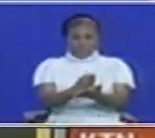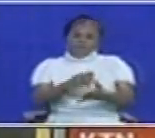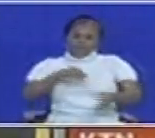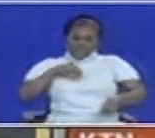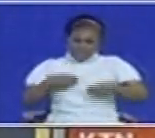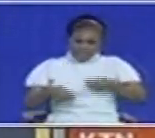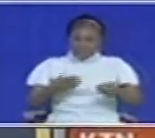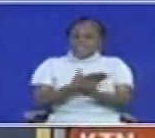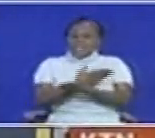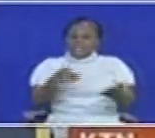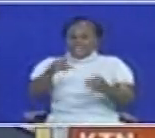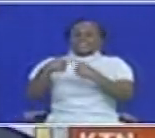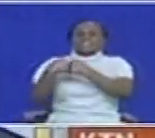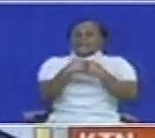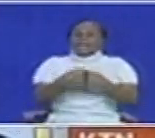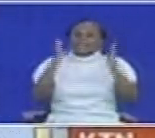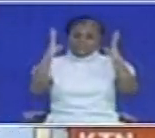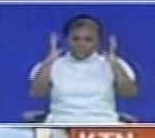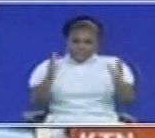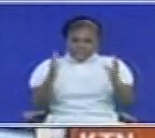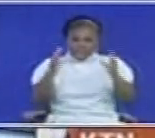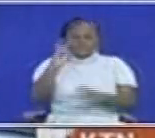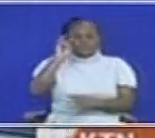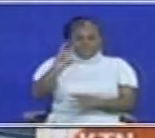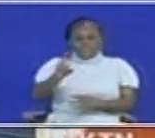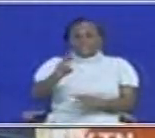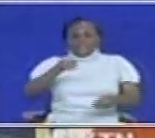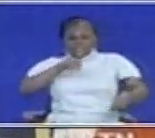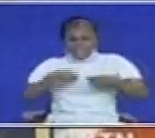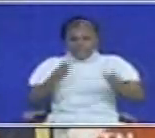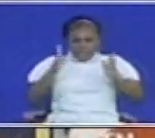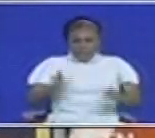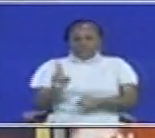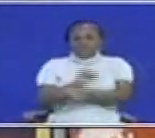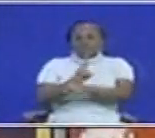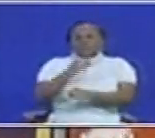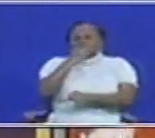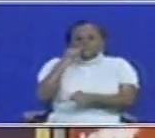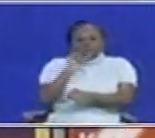ulemavu aina yote ule ni changamoto, basi kuona ulemavu kama unatumia mdomo wake na kuchora picha mbalimbali.